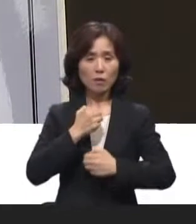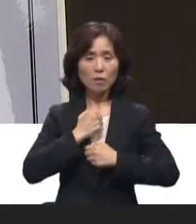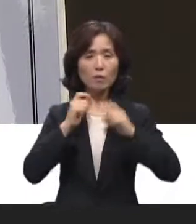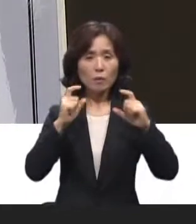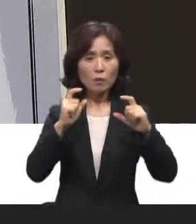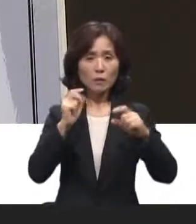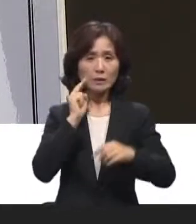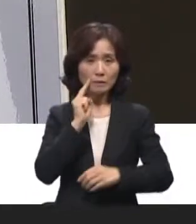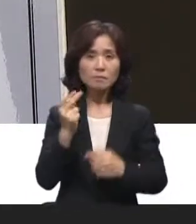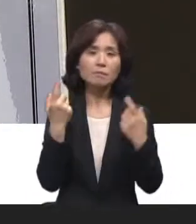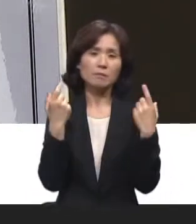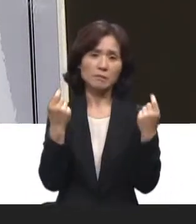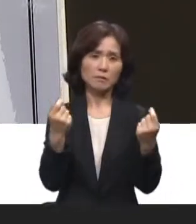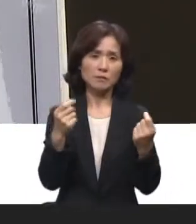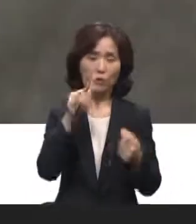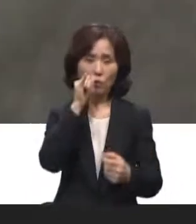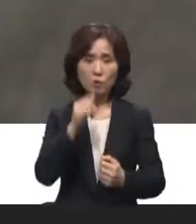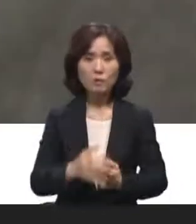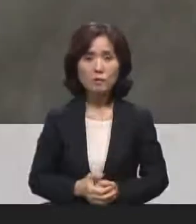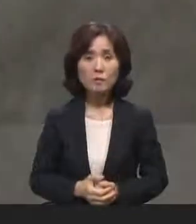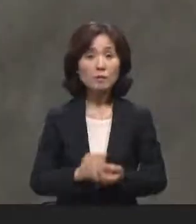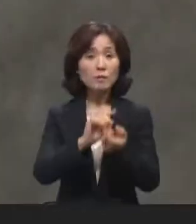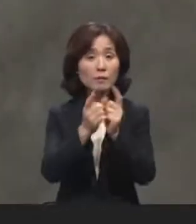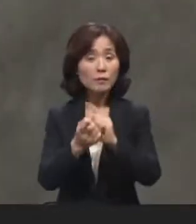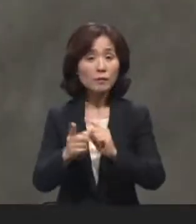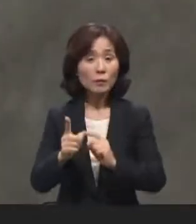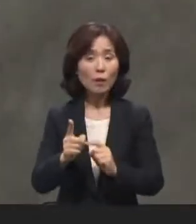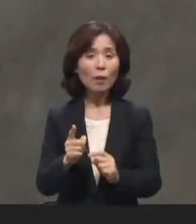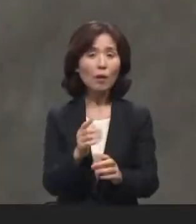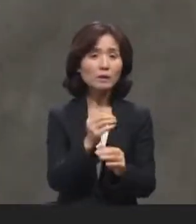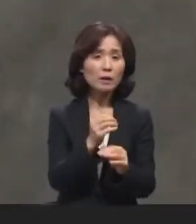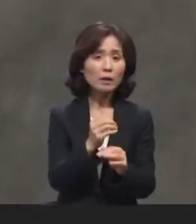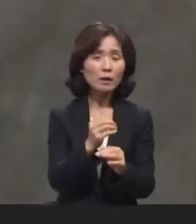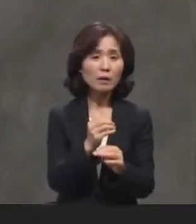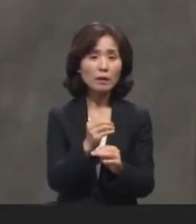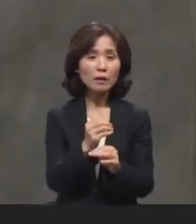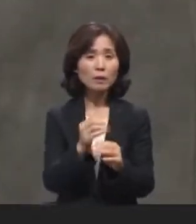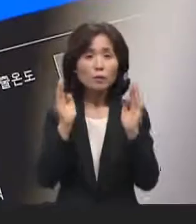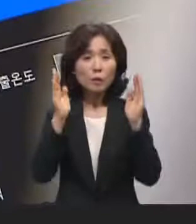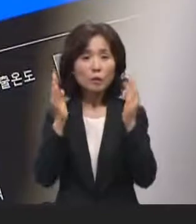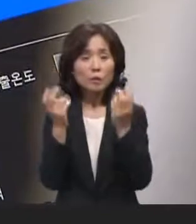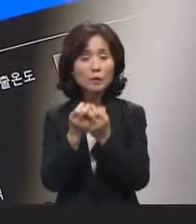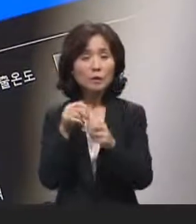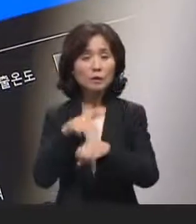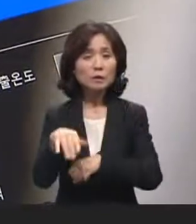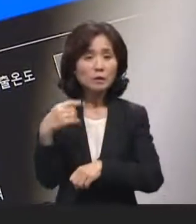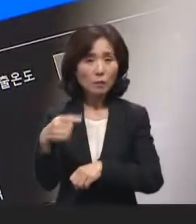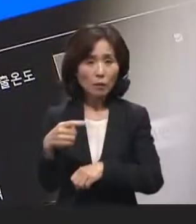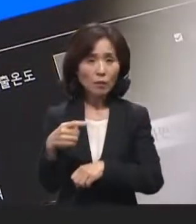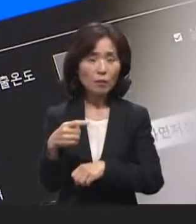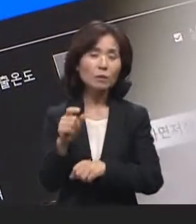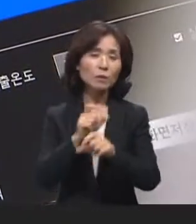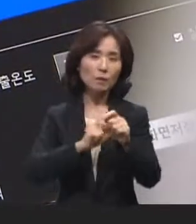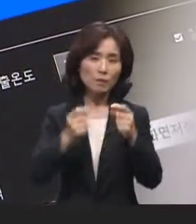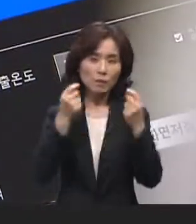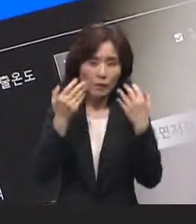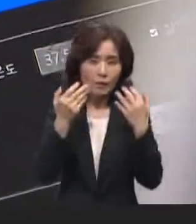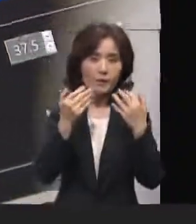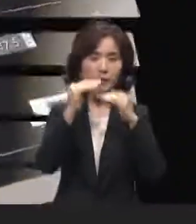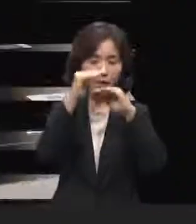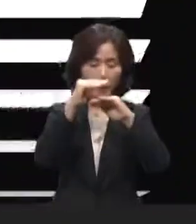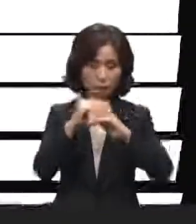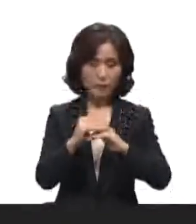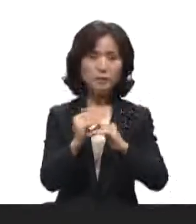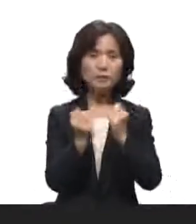심각 단계에 머물러 있기 때문입니다 대신에 언제 어떤 방식으로 수업을 할지 조금 더 명확한 지침을